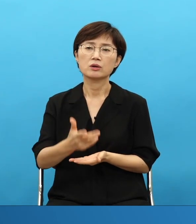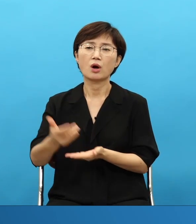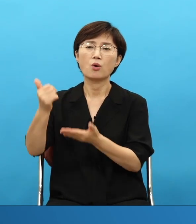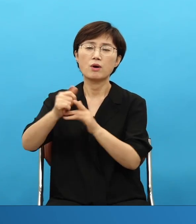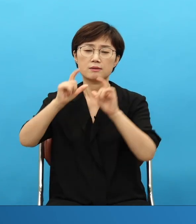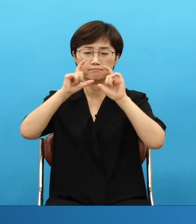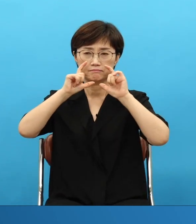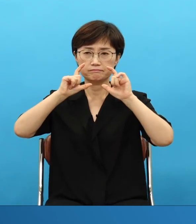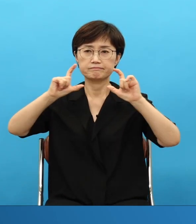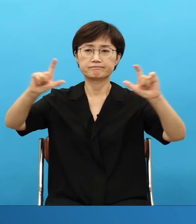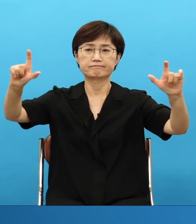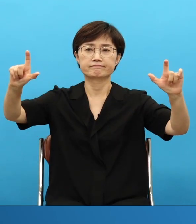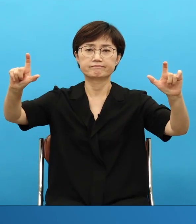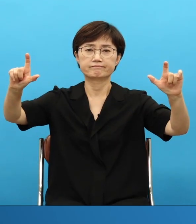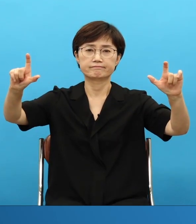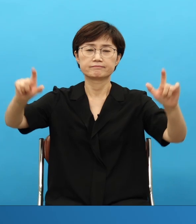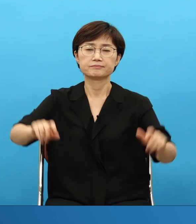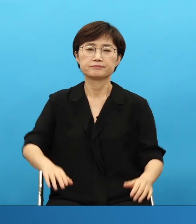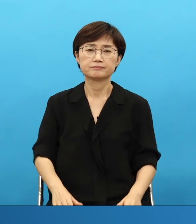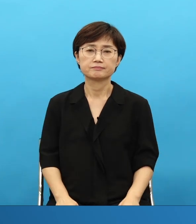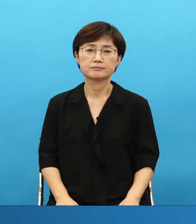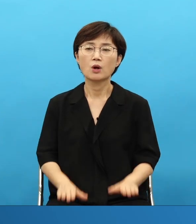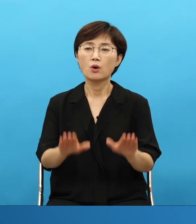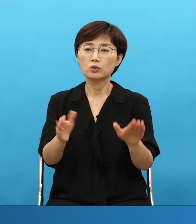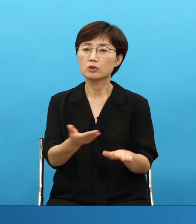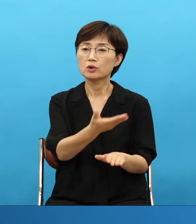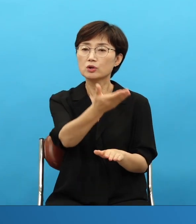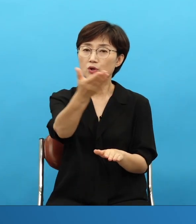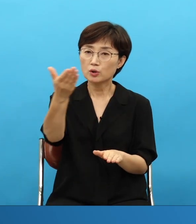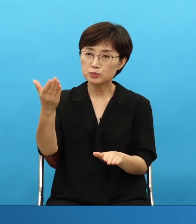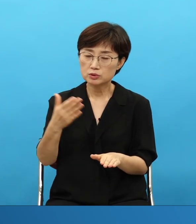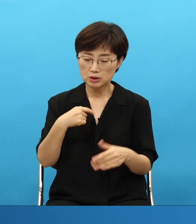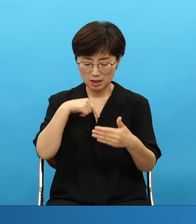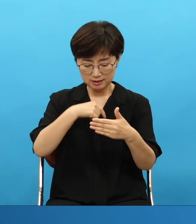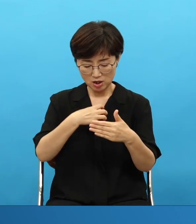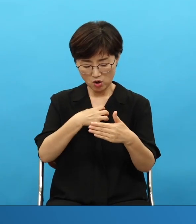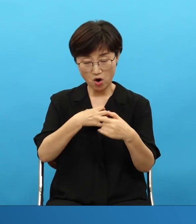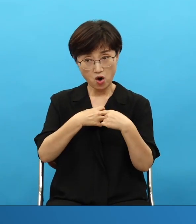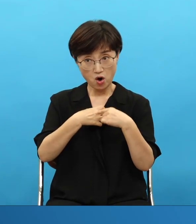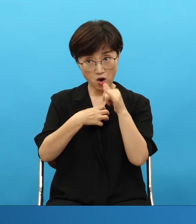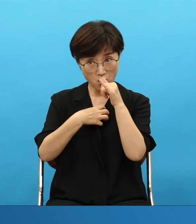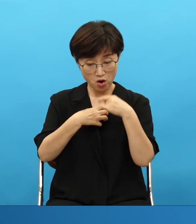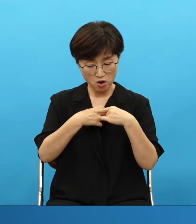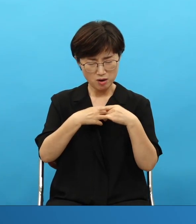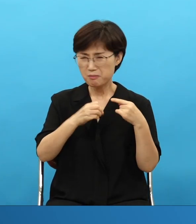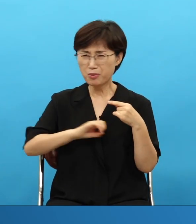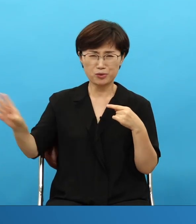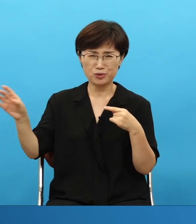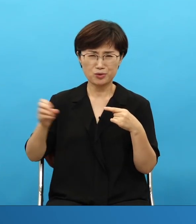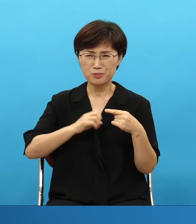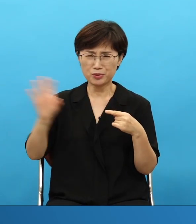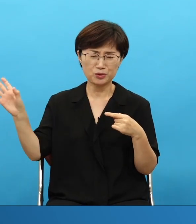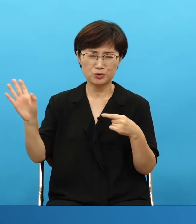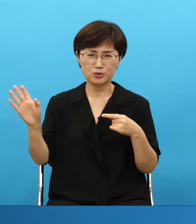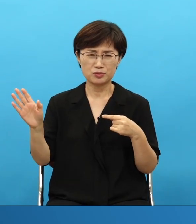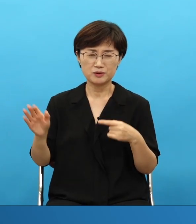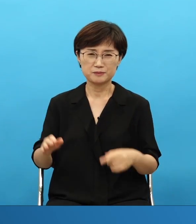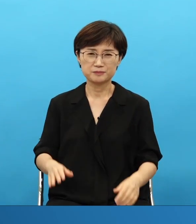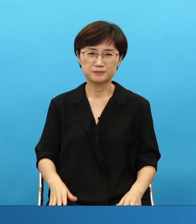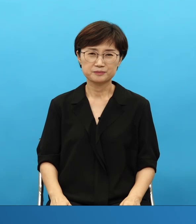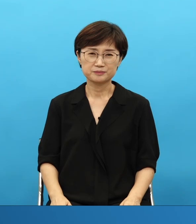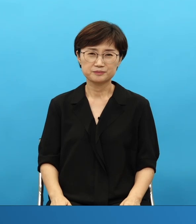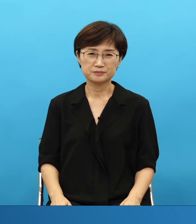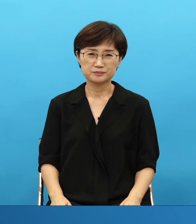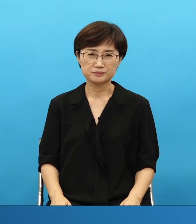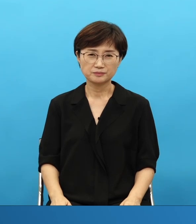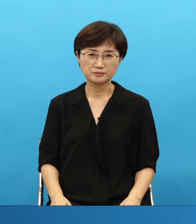the Lord Almighty says. 오늘 여러분이 가지고 계신 걱정이 있을 겁니다. 버리셔도 됩니다. And the worries that you have today, you could